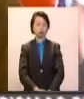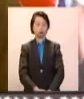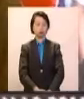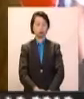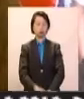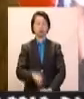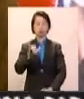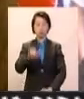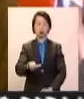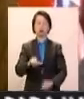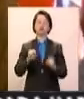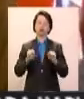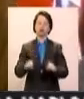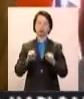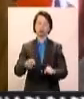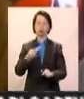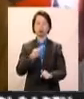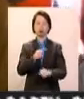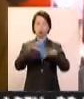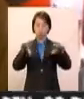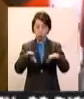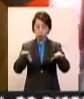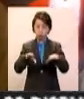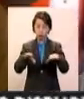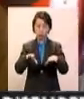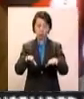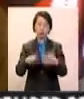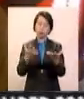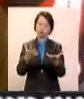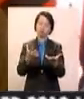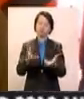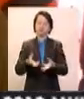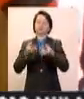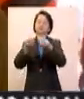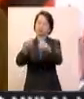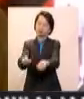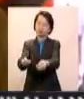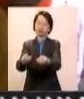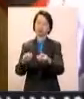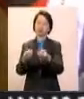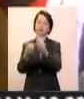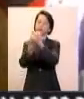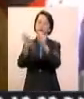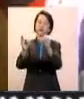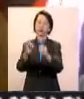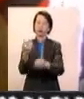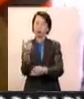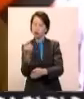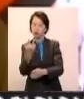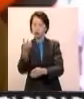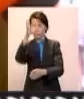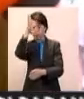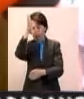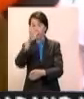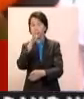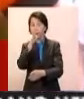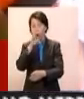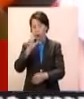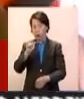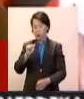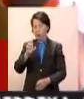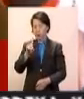Yang mampu kami buat ialah menawarkan kepada kedua ibu bapa Adib